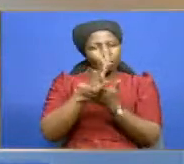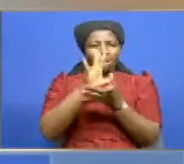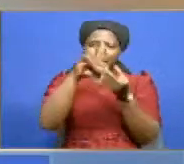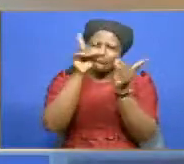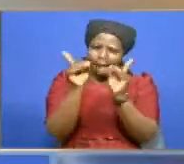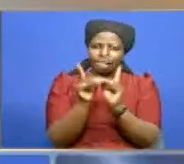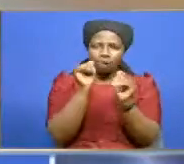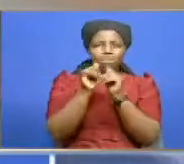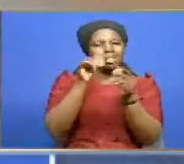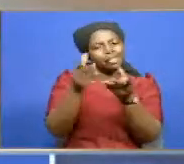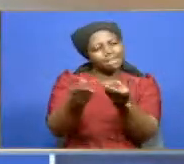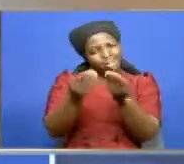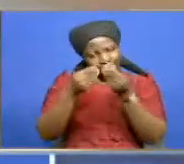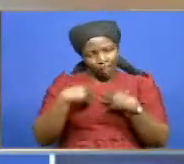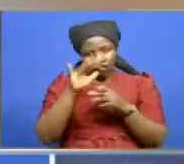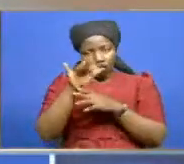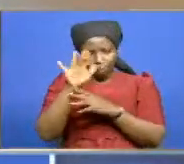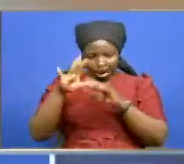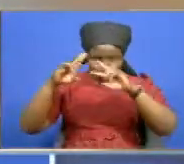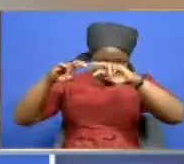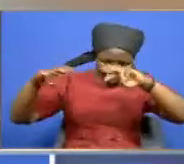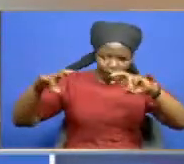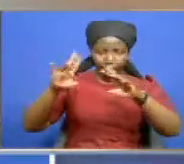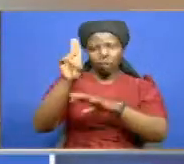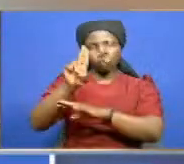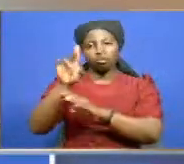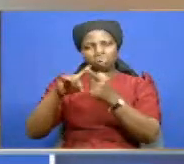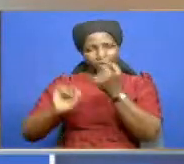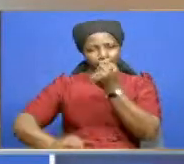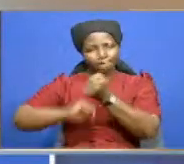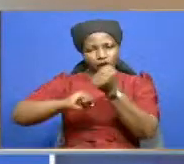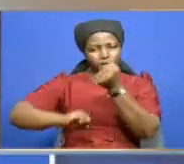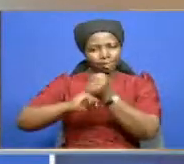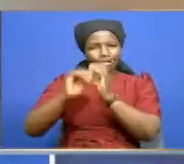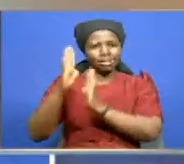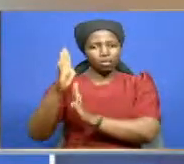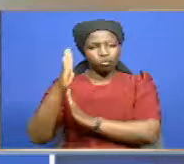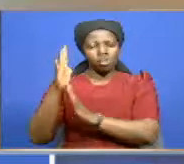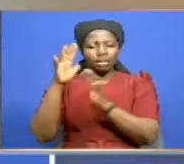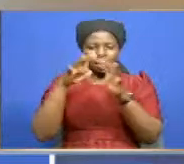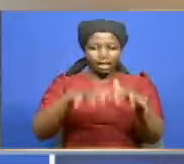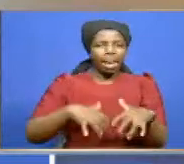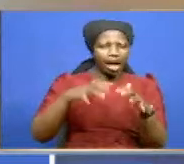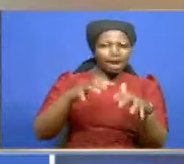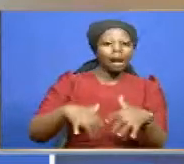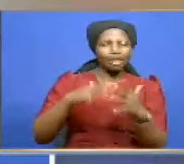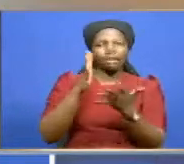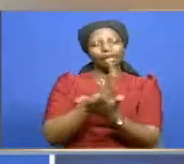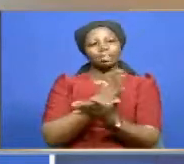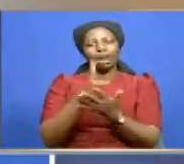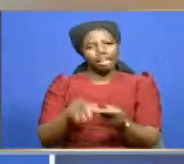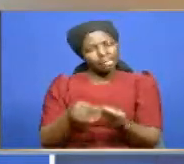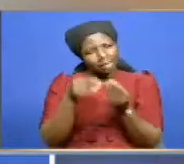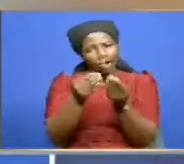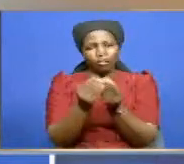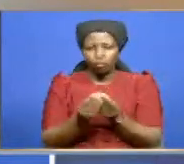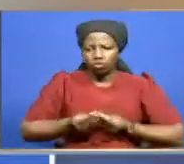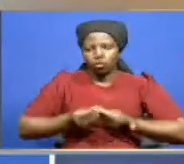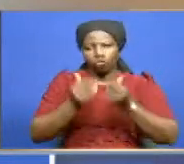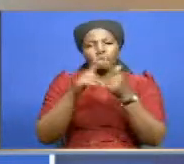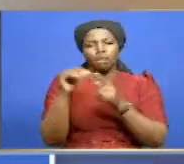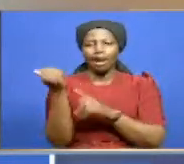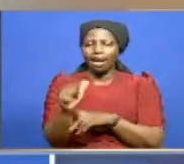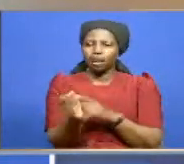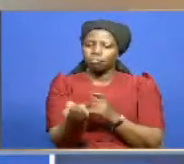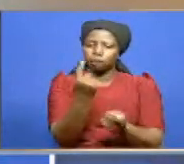zinazopata kutoka uchunguzi wake inatumika kupiga jeki sekta ya usalama na kilimo na kutoa suluhu kwa changamoto ibuka. Waziri